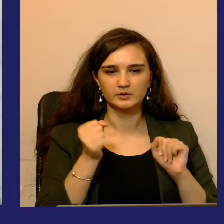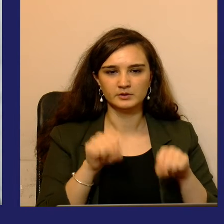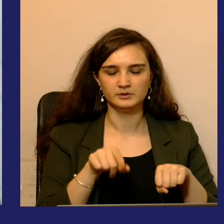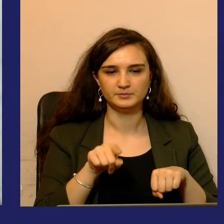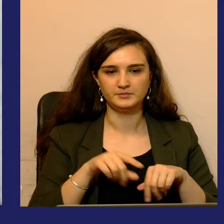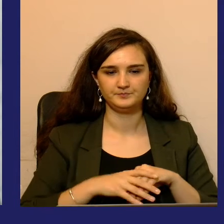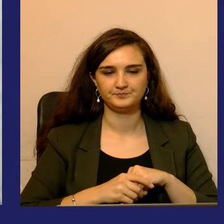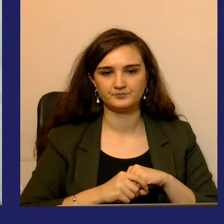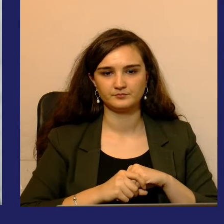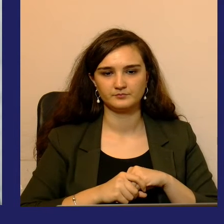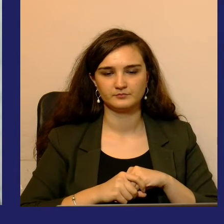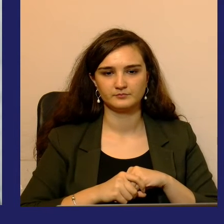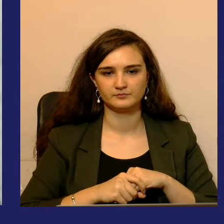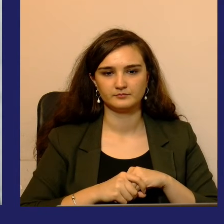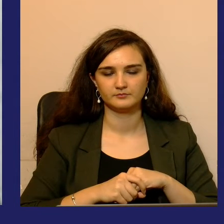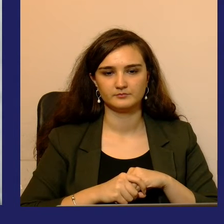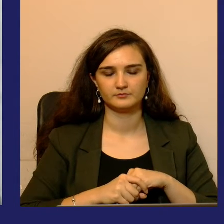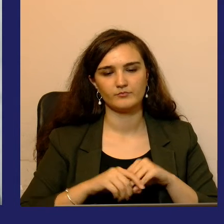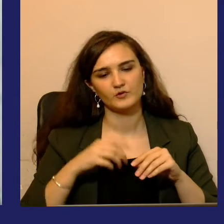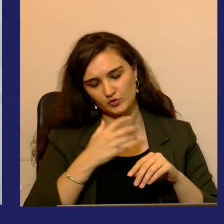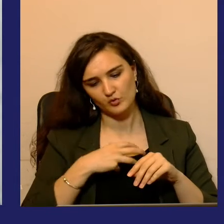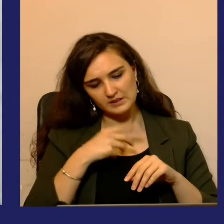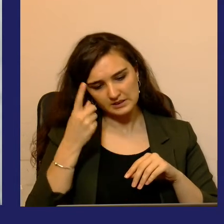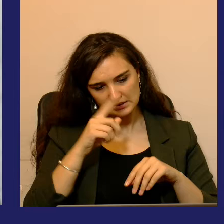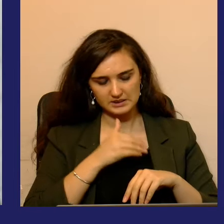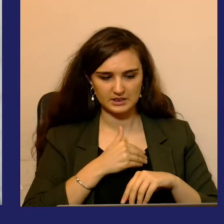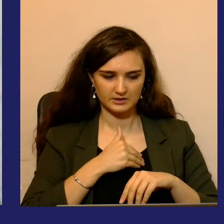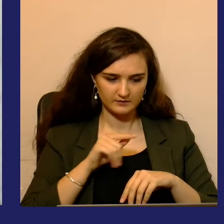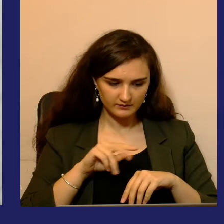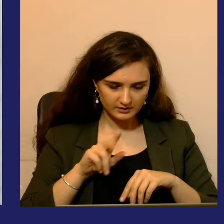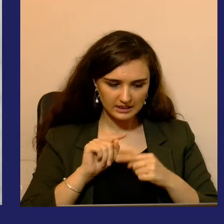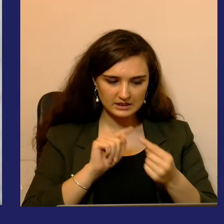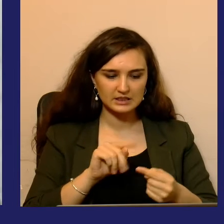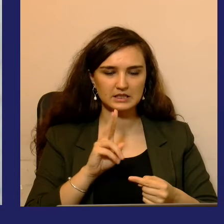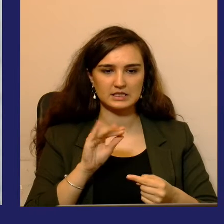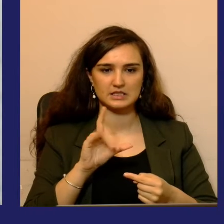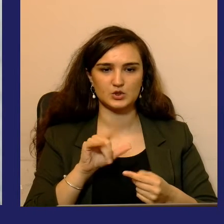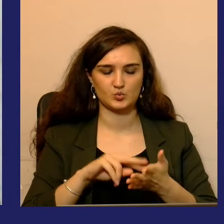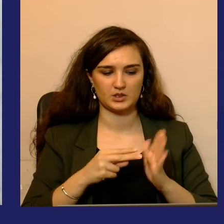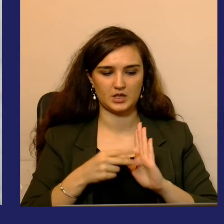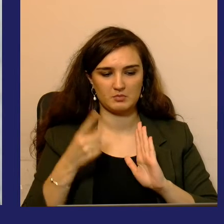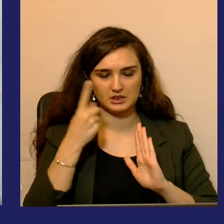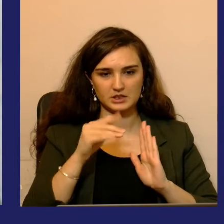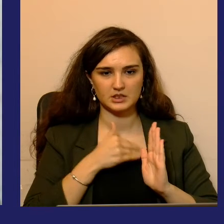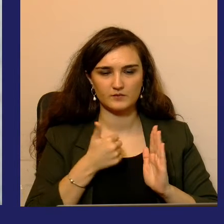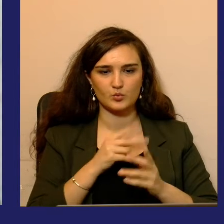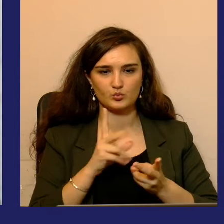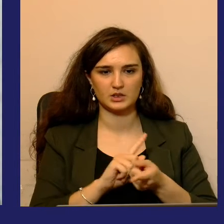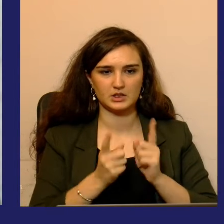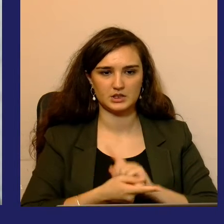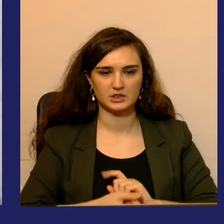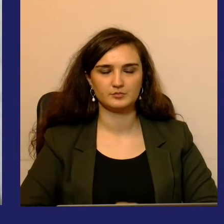შეიძლება თავისთავად მნიშვნელოვანი ინიციატივა და ანტიკრიზისული გეგმა, ესეთი ინიციატივა, როგორ შეიძლება